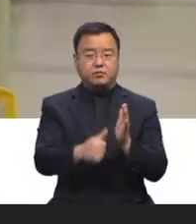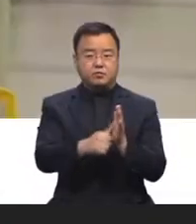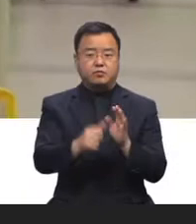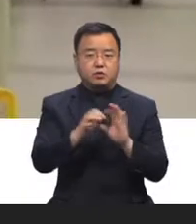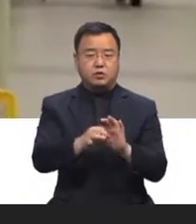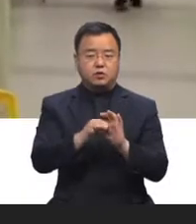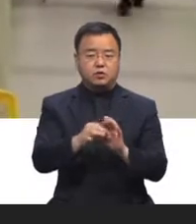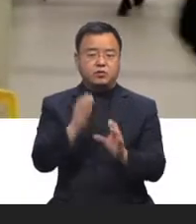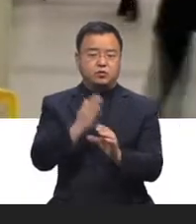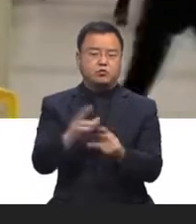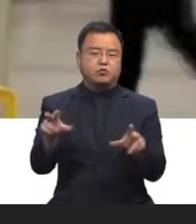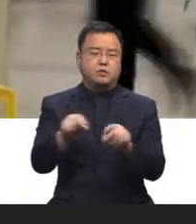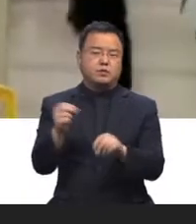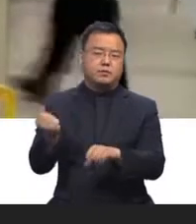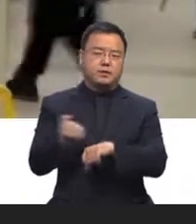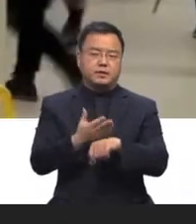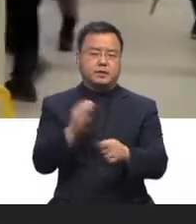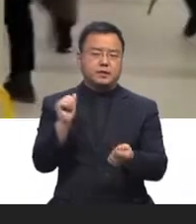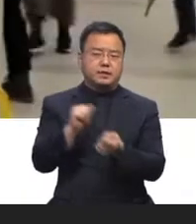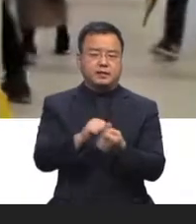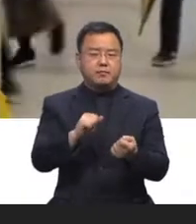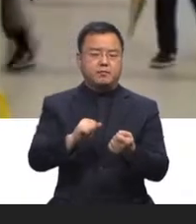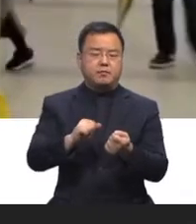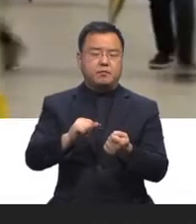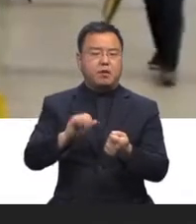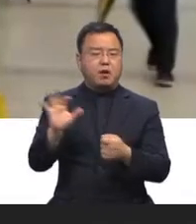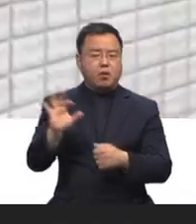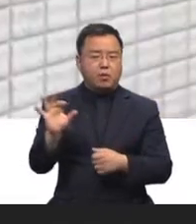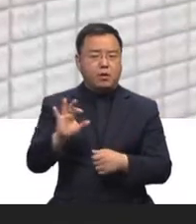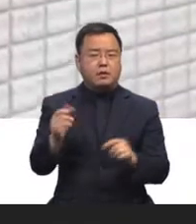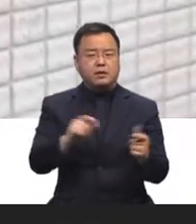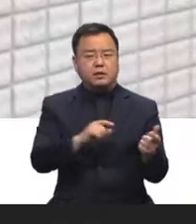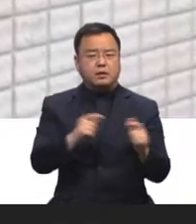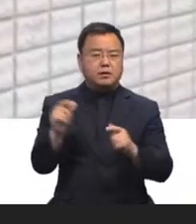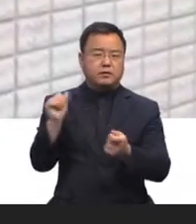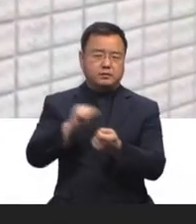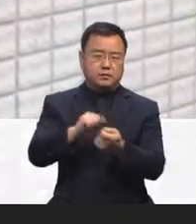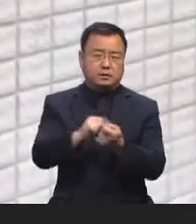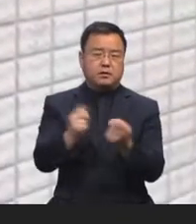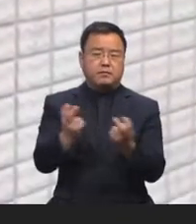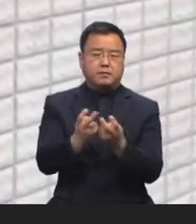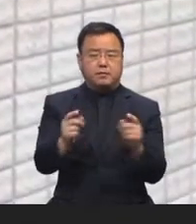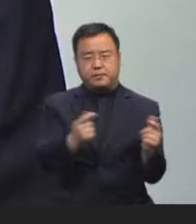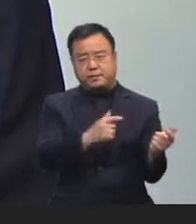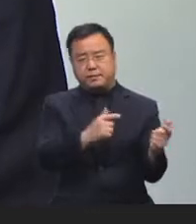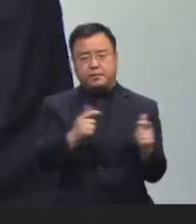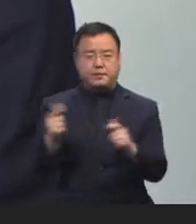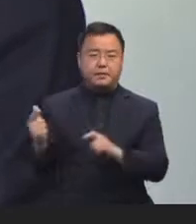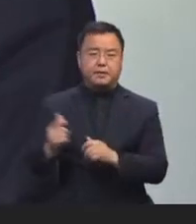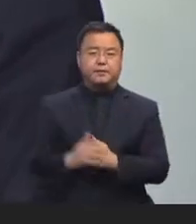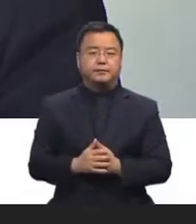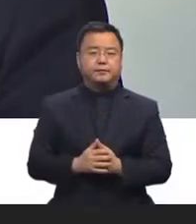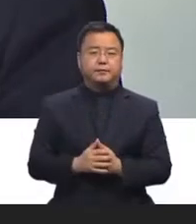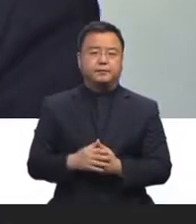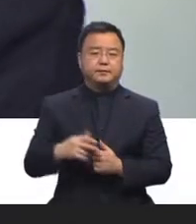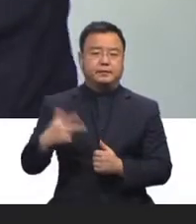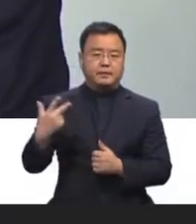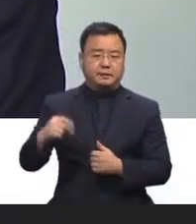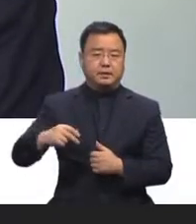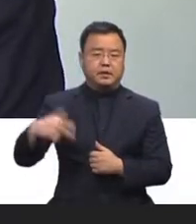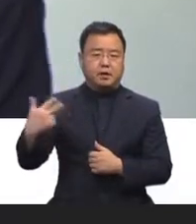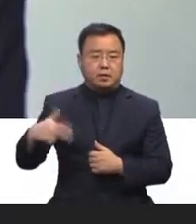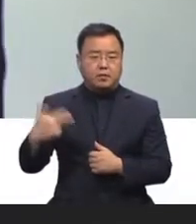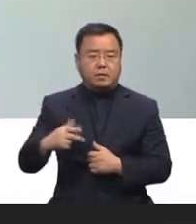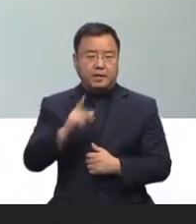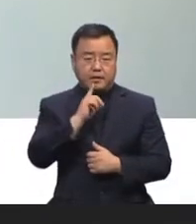매개 감염 공중화장실을 통한 감염 등 바이러스에 확산 경로 가 다양해 집니다 배럴 수마 웃음을 줌 아웃 탕수